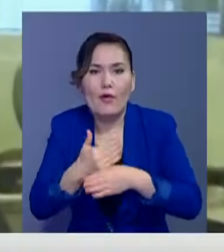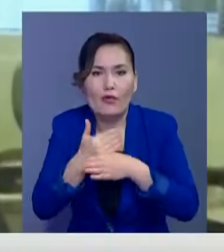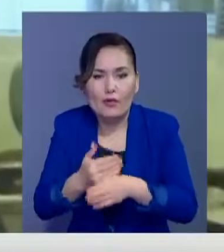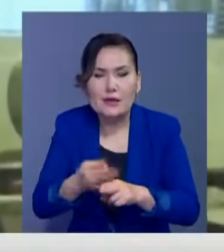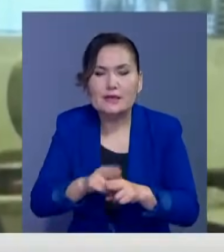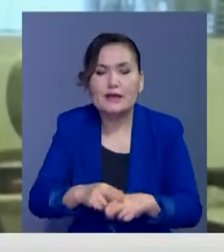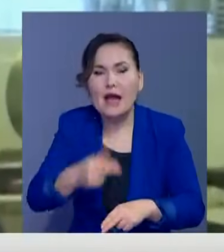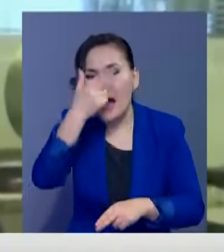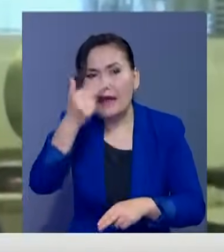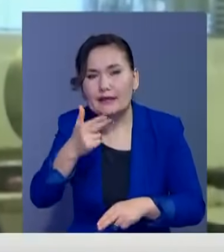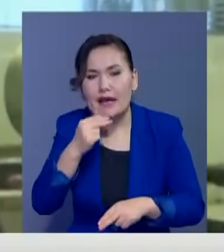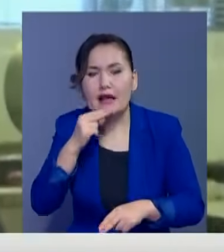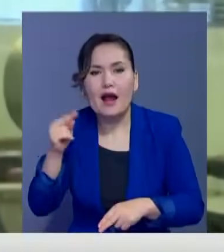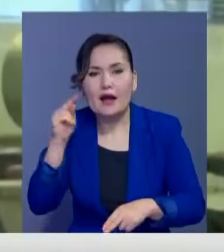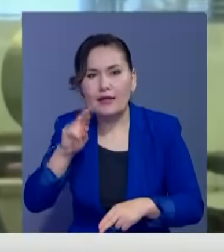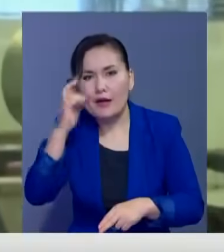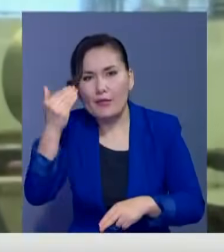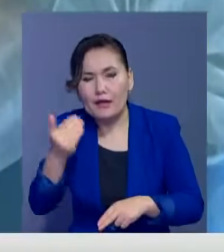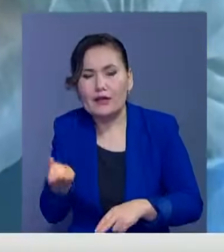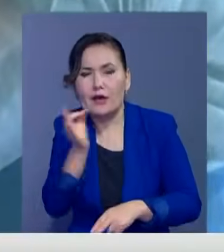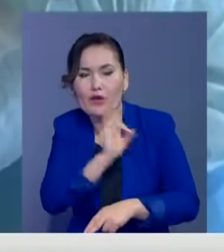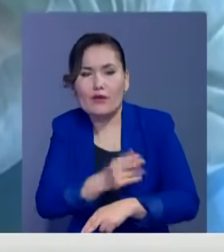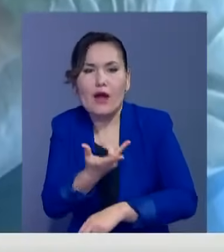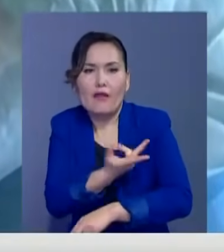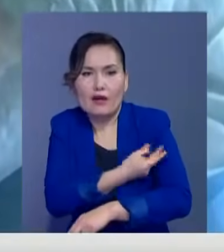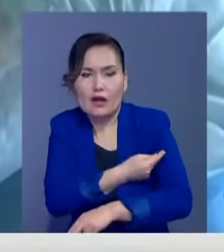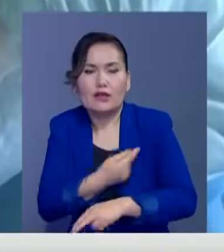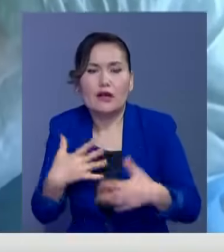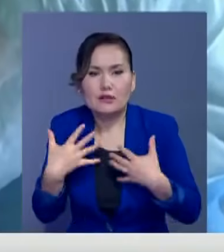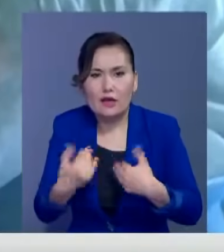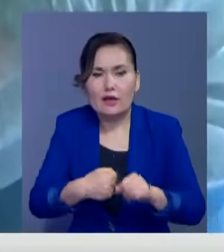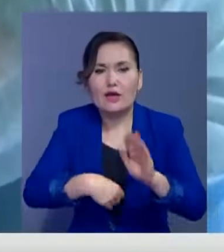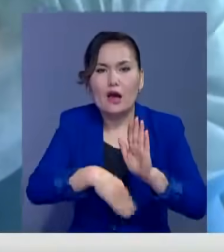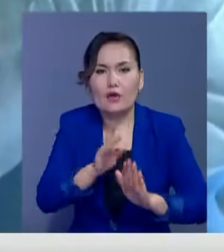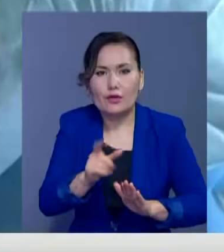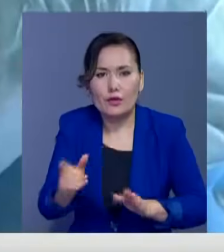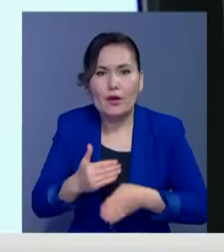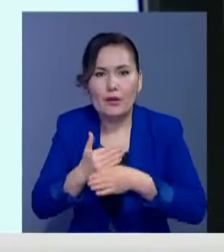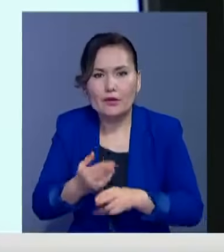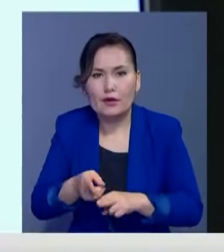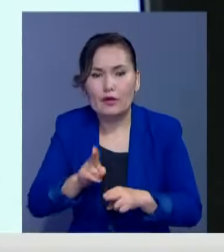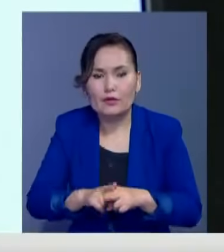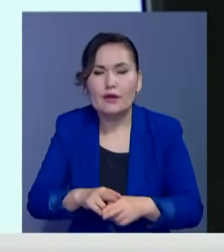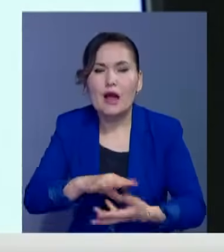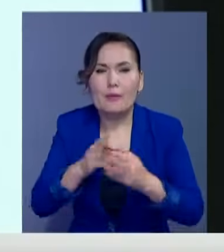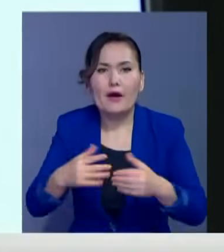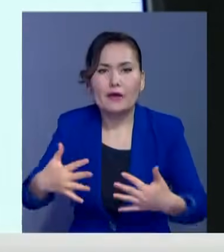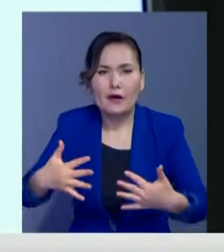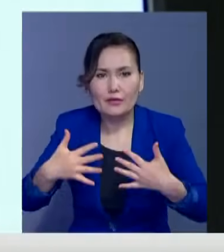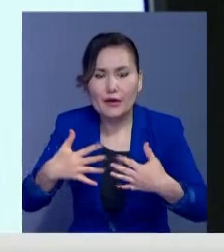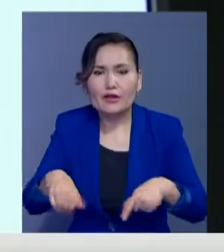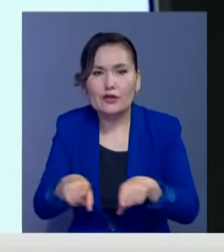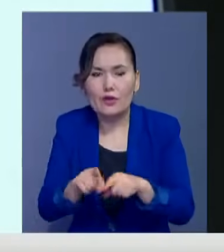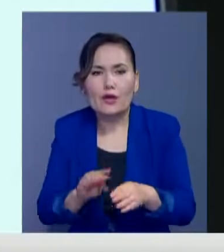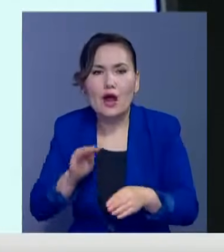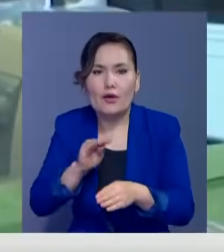көрсеткен, бірақ алғаш рет толық клиникалық зерттеу Францияда жүргізілді. Ғалымдардың айтуынша бұл әдіс әсіресе оттегімен